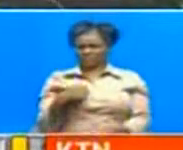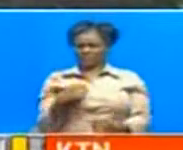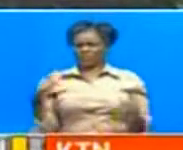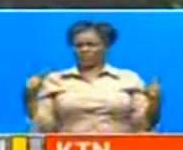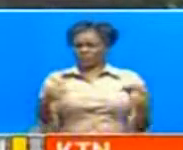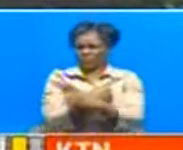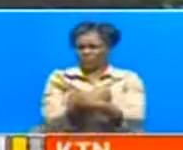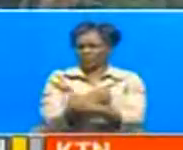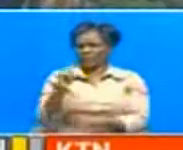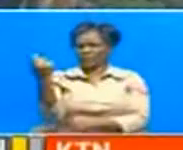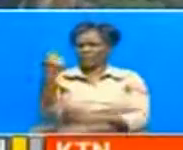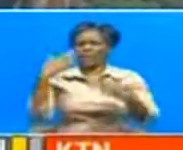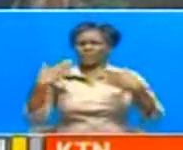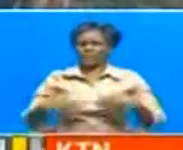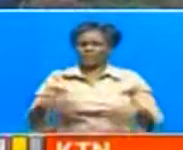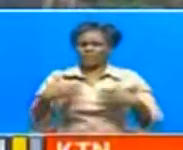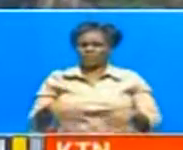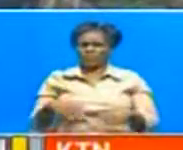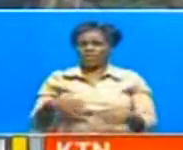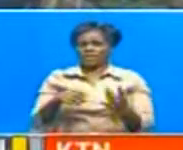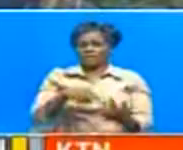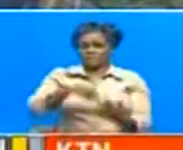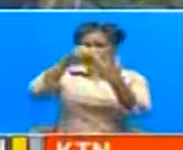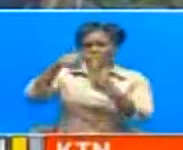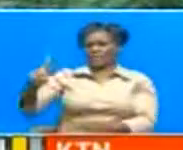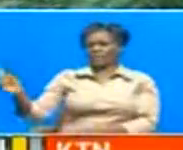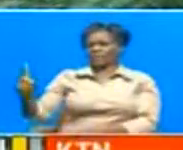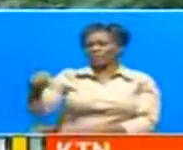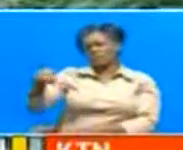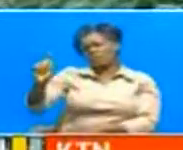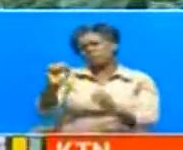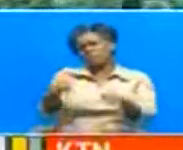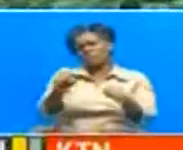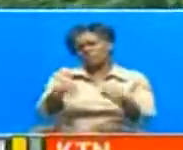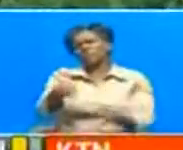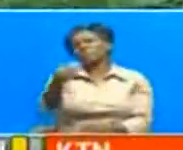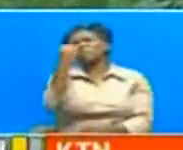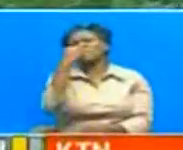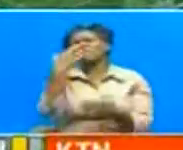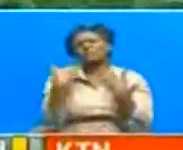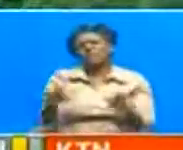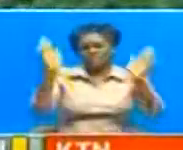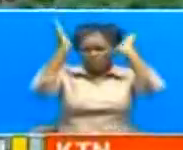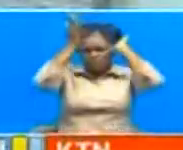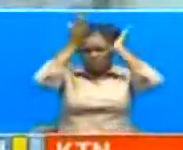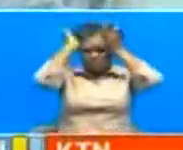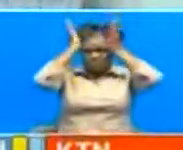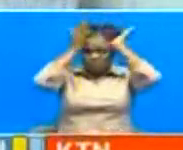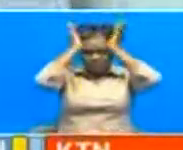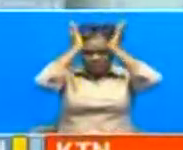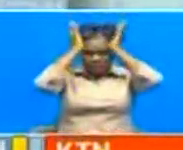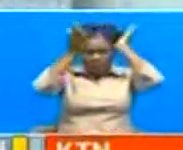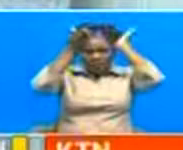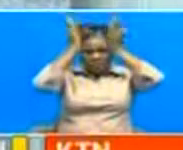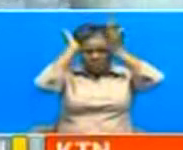mseto miongoni mwa Kenya, hasa wakazi wa jiji la Nairobi, wanaohisi kuwa huenda tayari wameshaila nyama ya punda. Punda